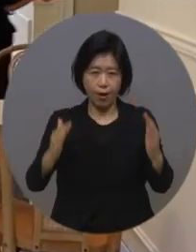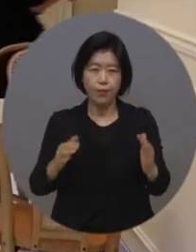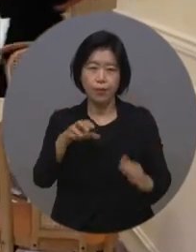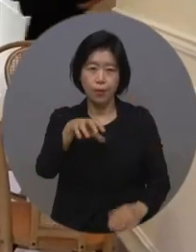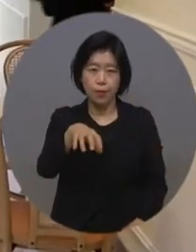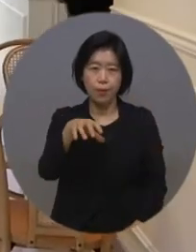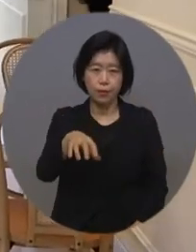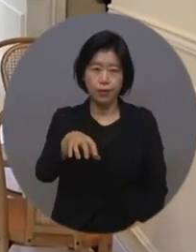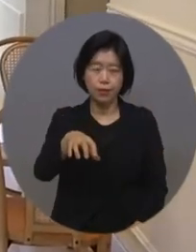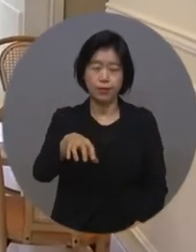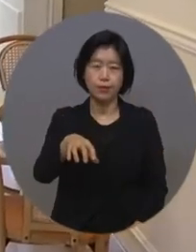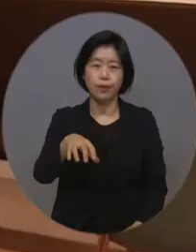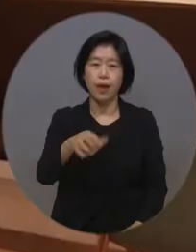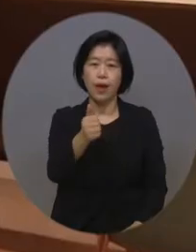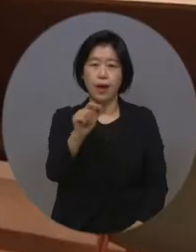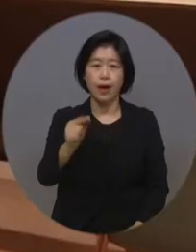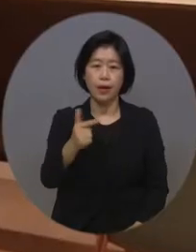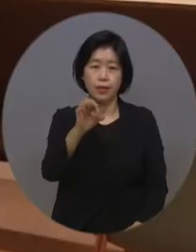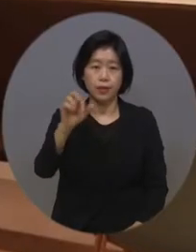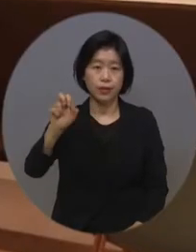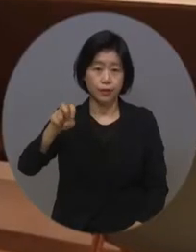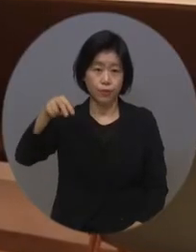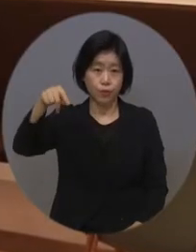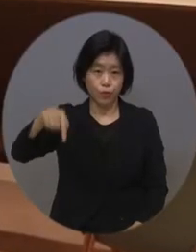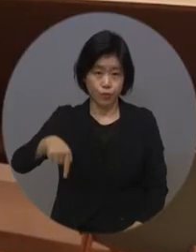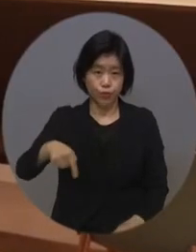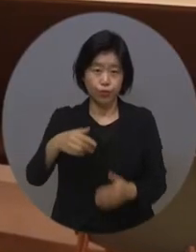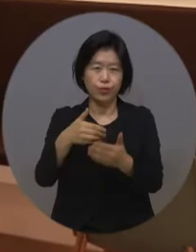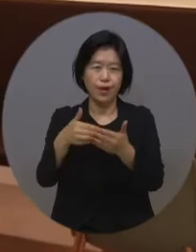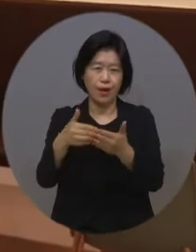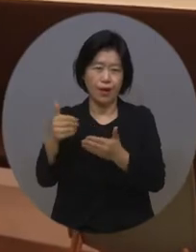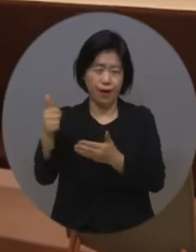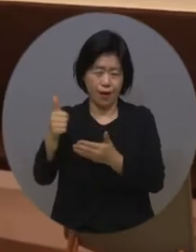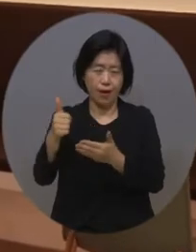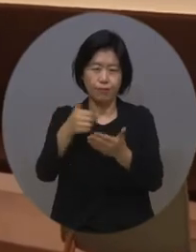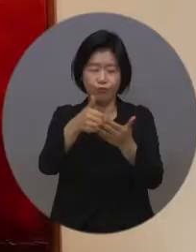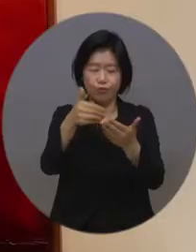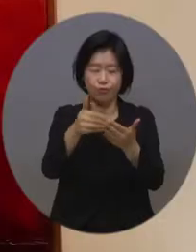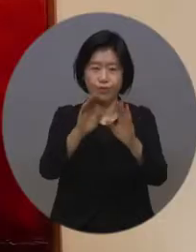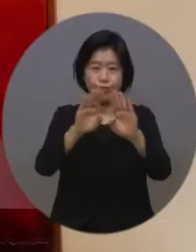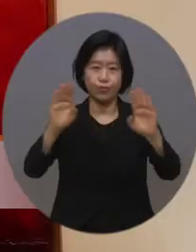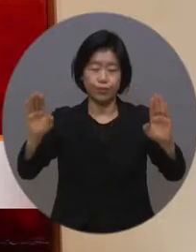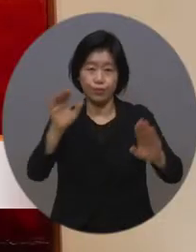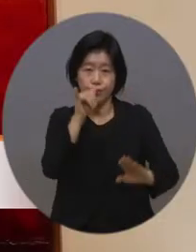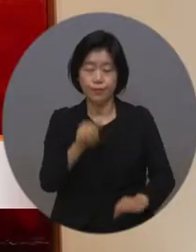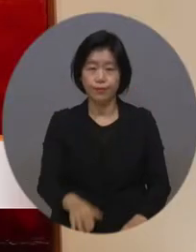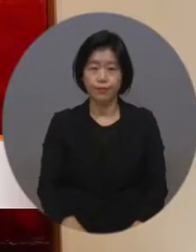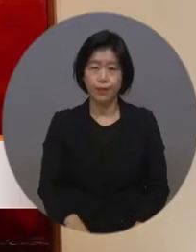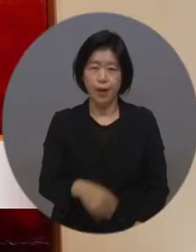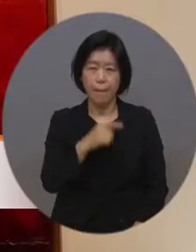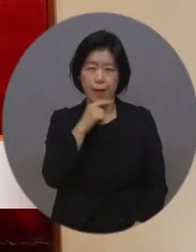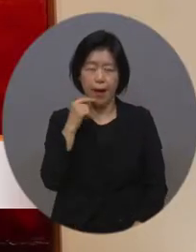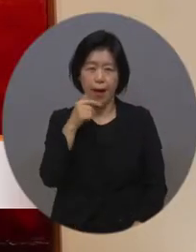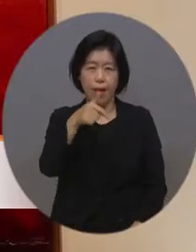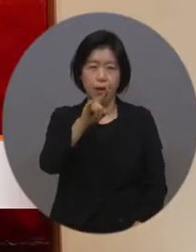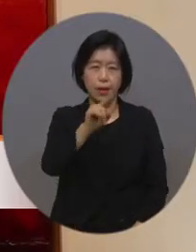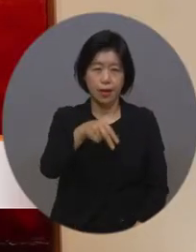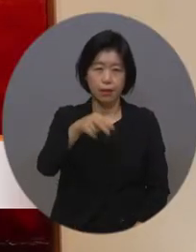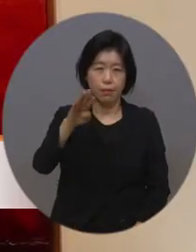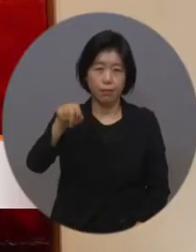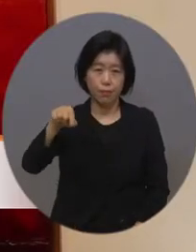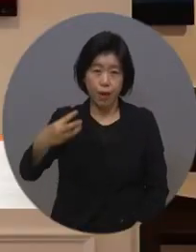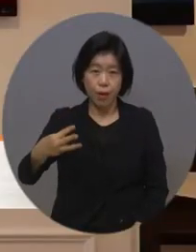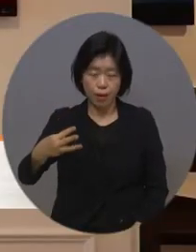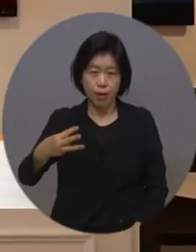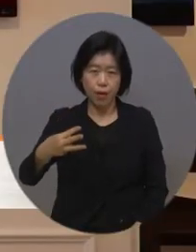회화 방식으로 그려낸 화가 한임수 작가의 초대전이 열리고 있습니다. 붉은 갯벌 순천만의 오후를